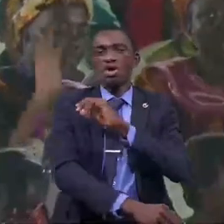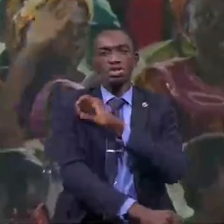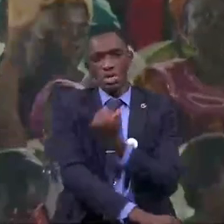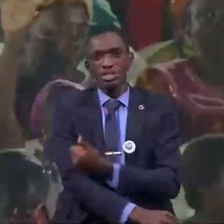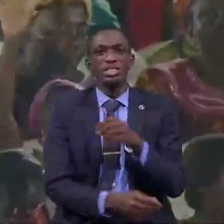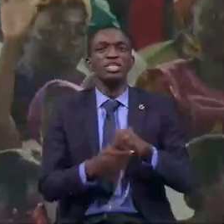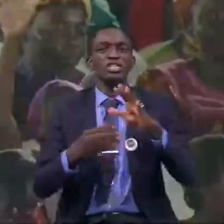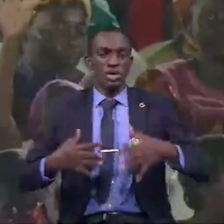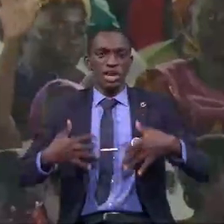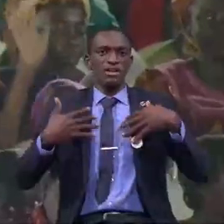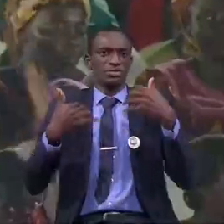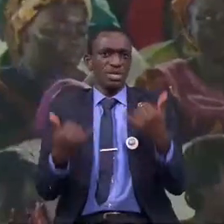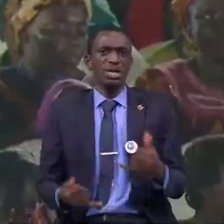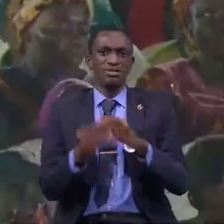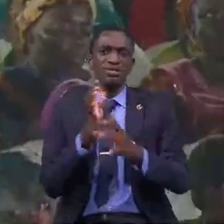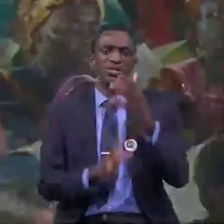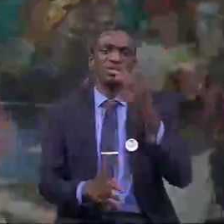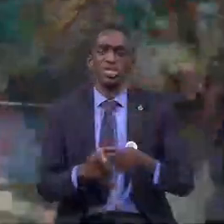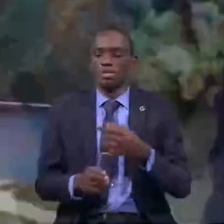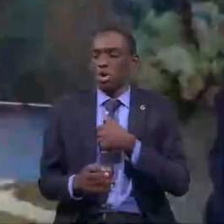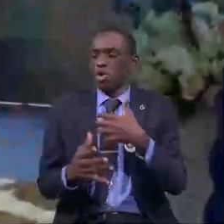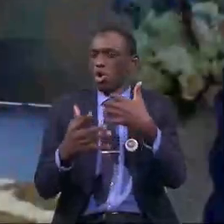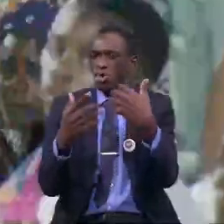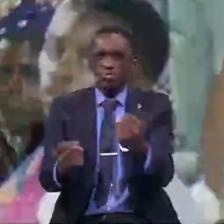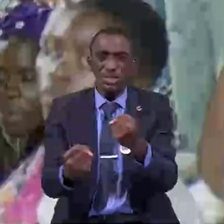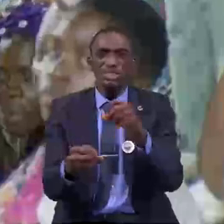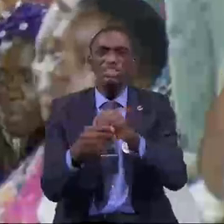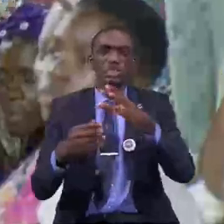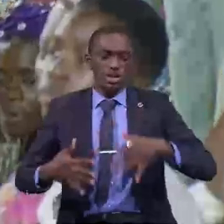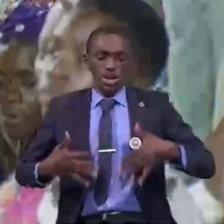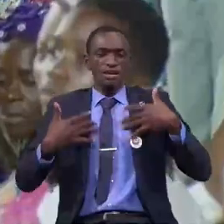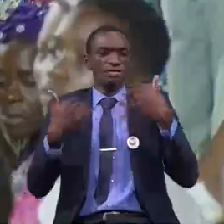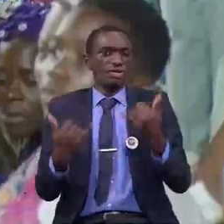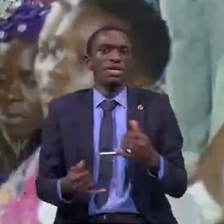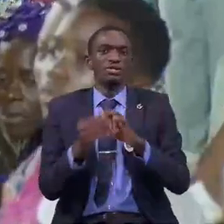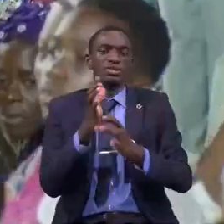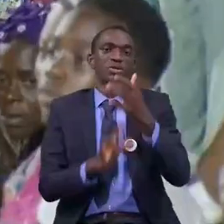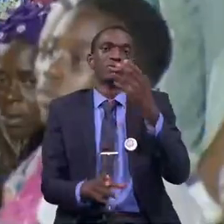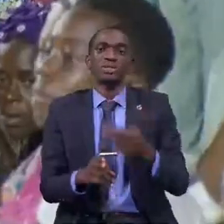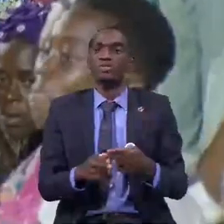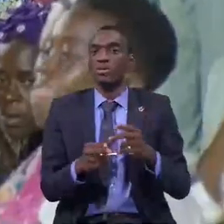L'autorité dans ta vie ce soir. La confiance dans ta vie ce soir.